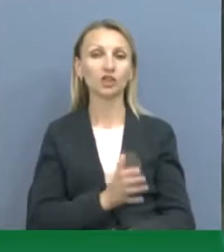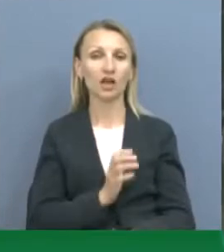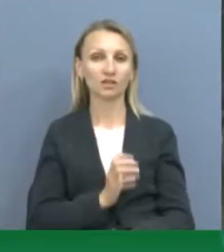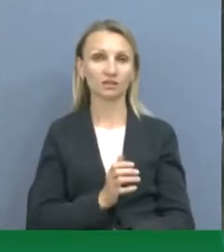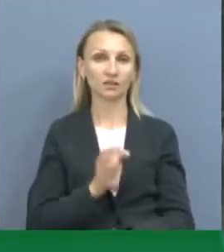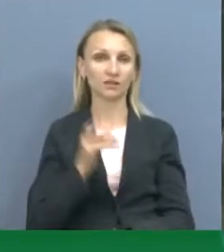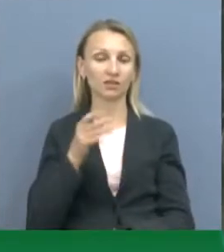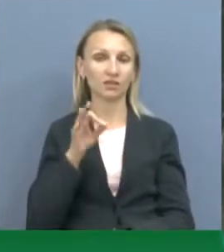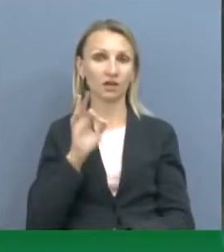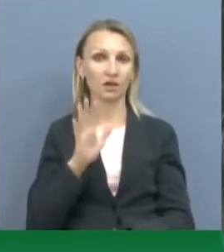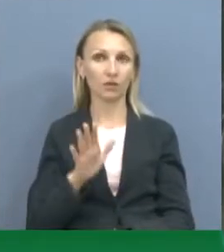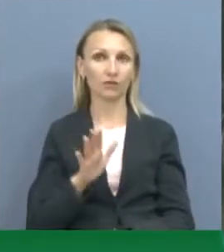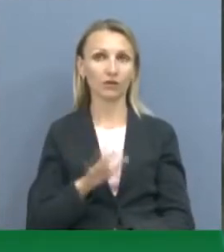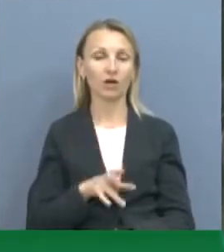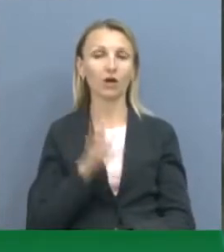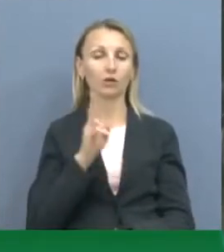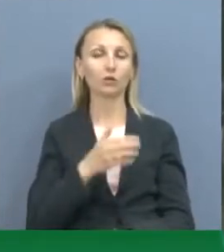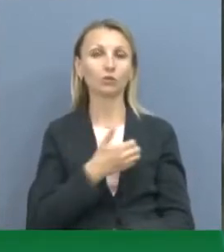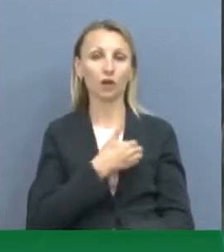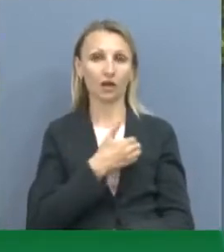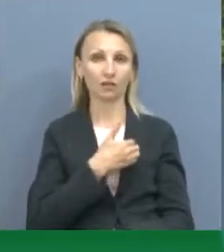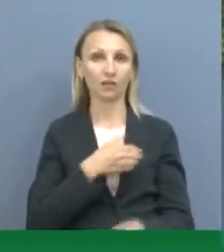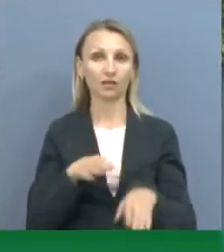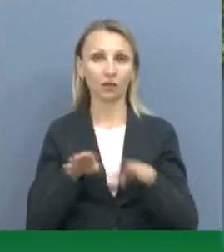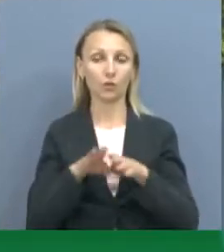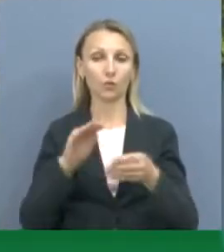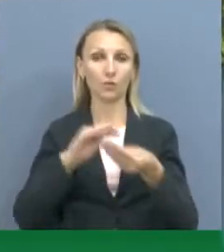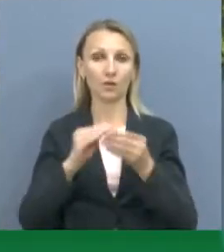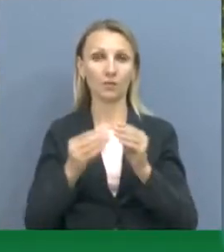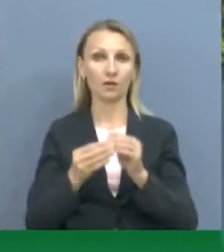вопрос. Позарятся ли частные застройщики на такую